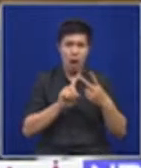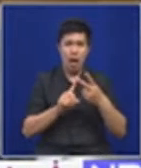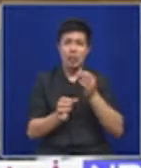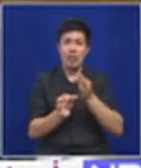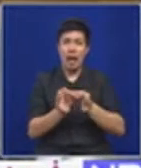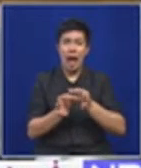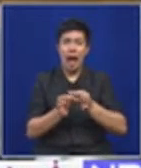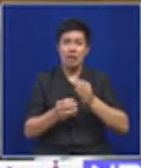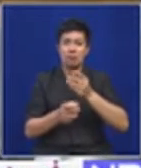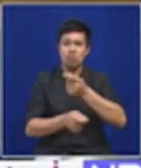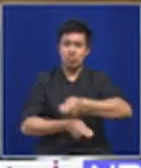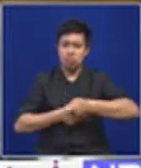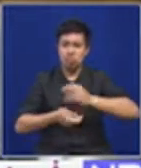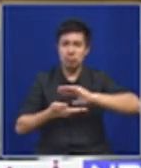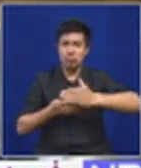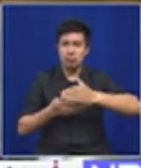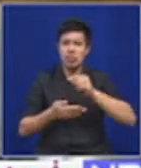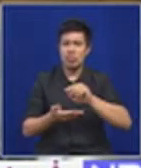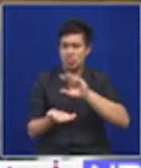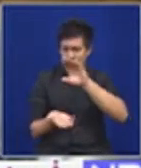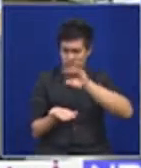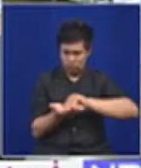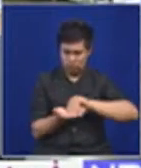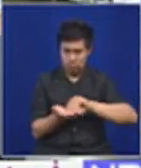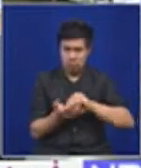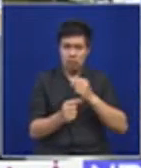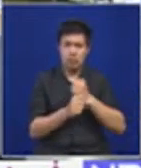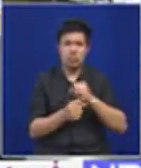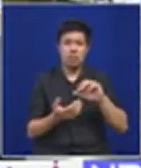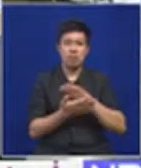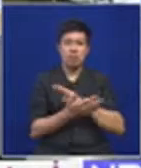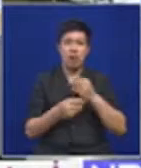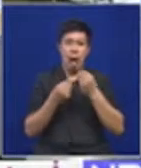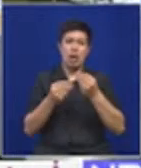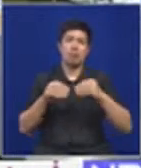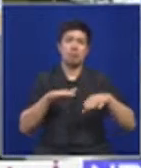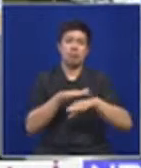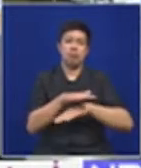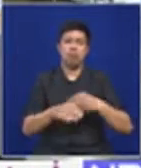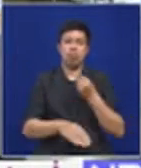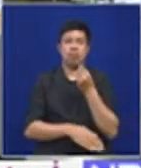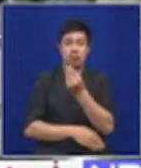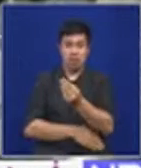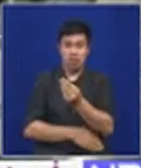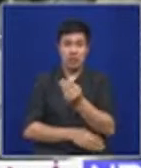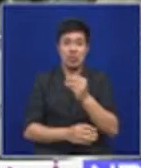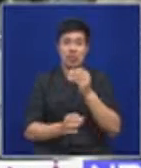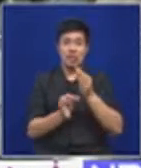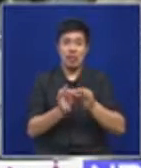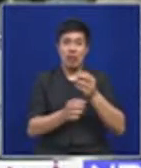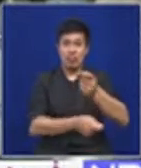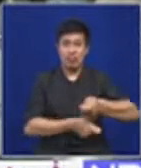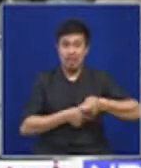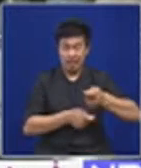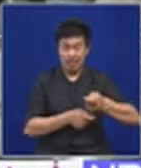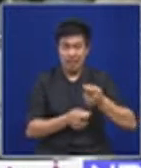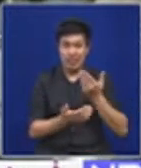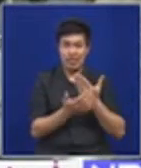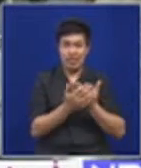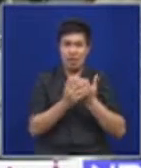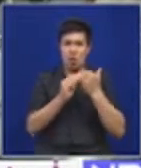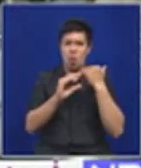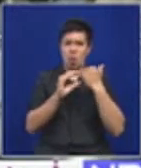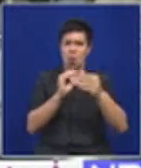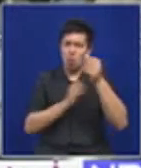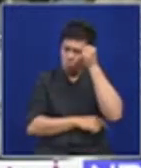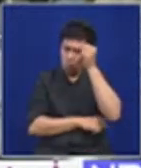นะครับเพื่อให้เจ้าหน้าที่บันทึกข้อมูลและออกเอกสารให้เป็นหลักฐานโดยธกส.จะจ่ายเงินเข้าบัญชีของเกษตรกรภาย